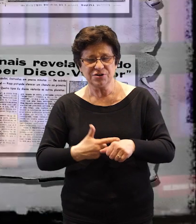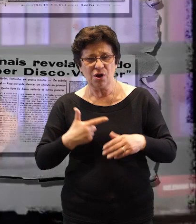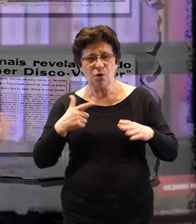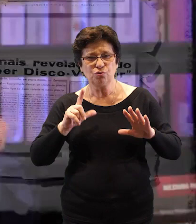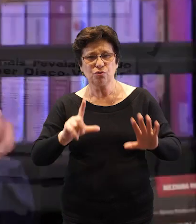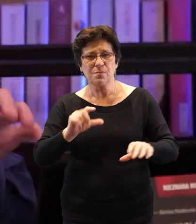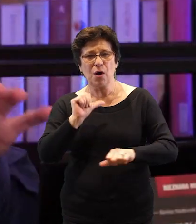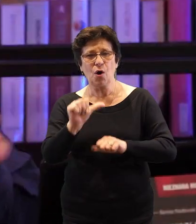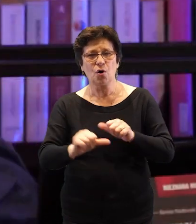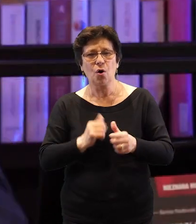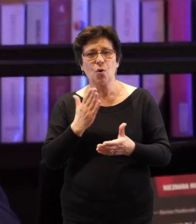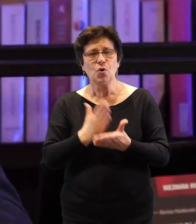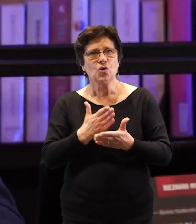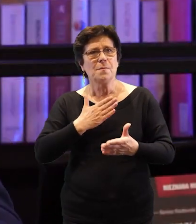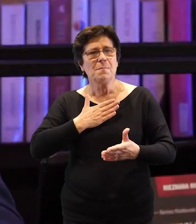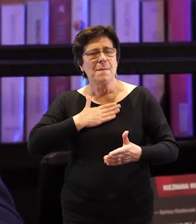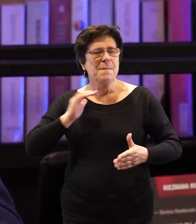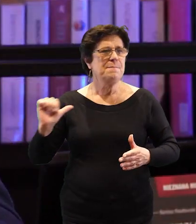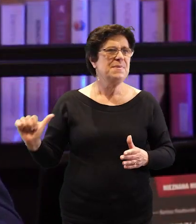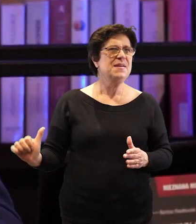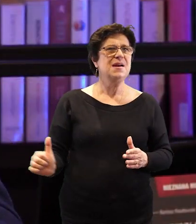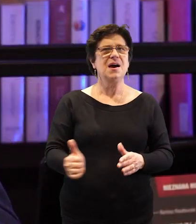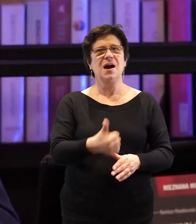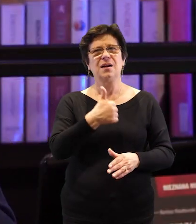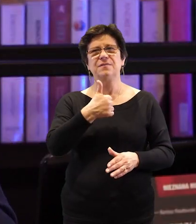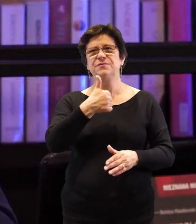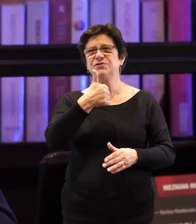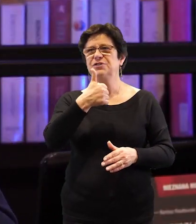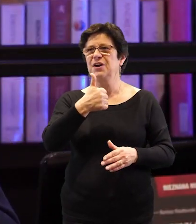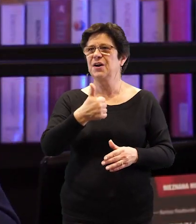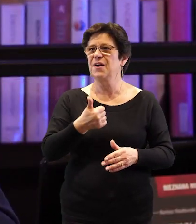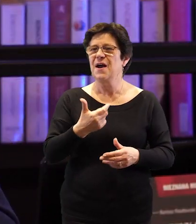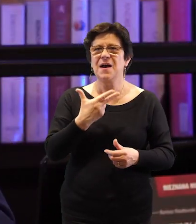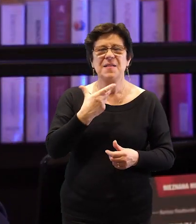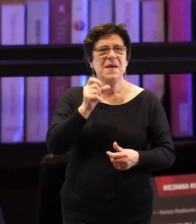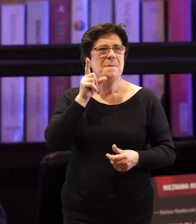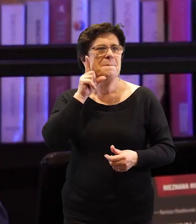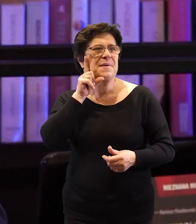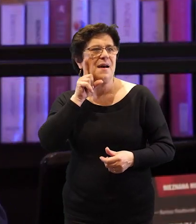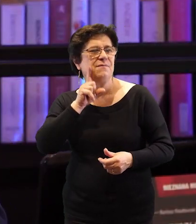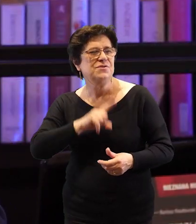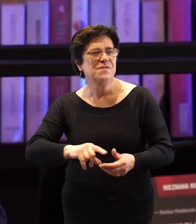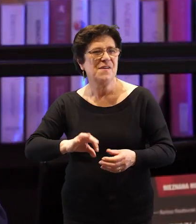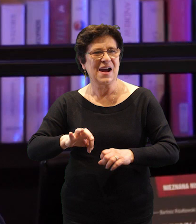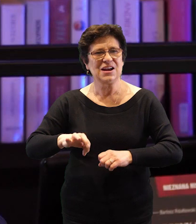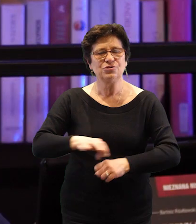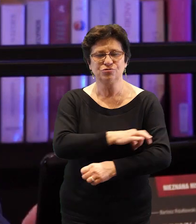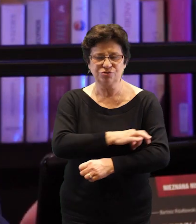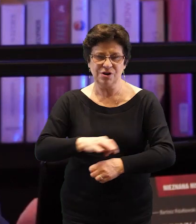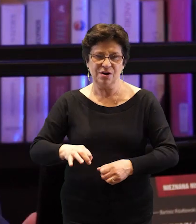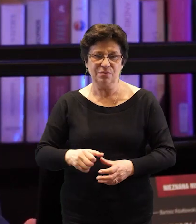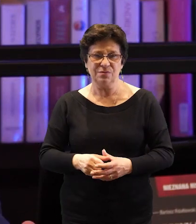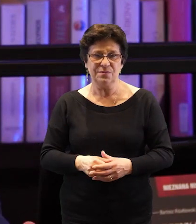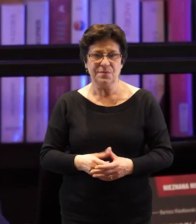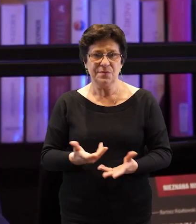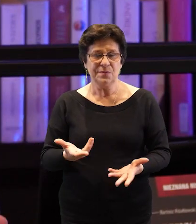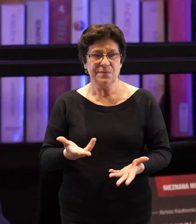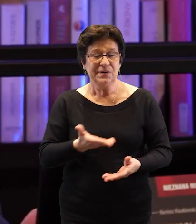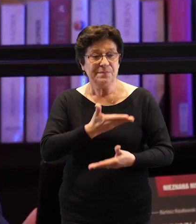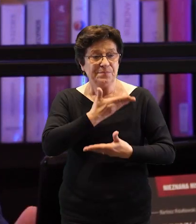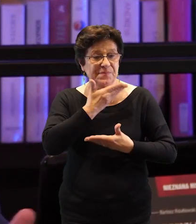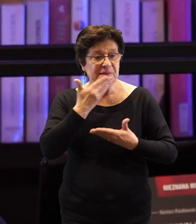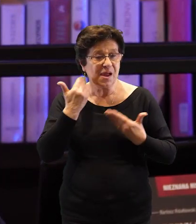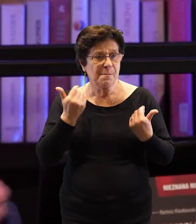roku, już w prasie mamy pierwszych domniemanych konstruktorów, ale o dziwo nie ma wśród nich